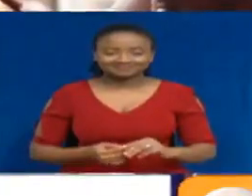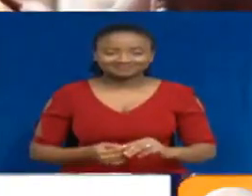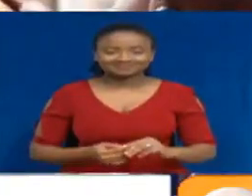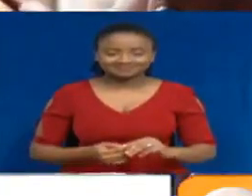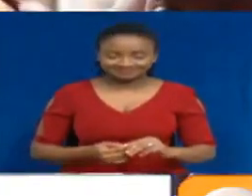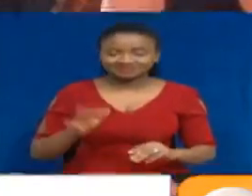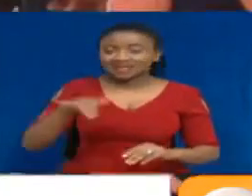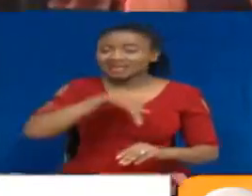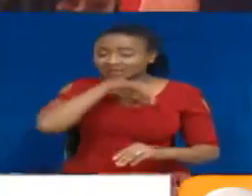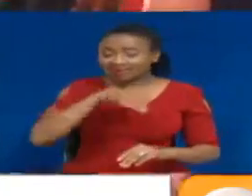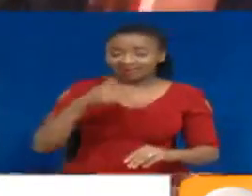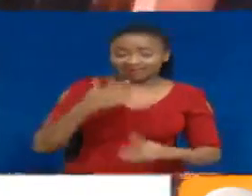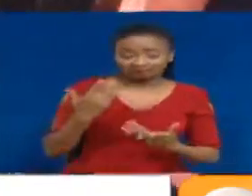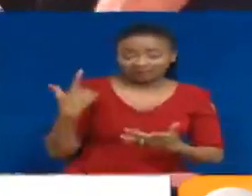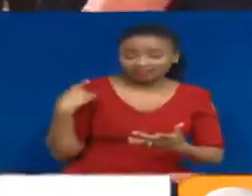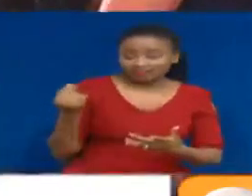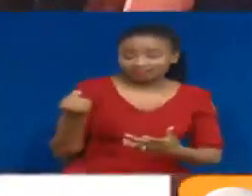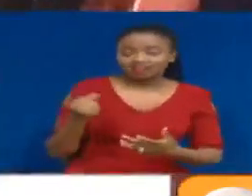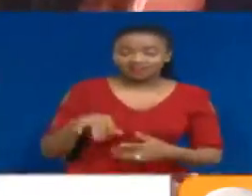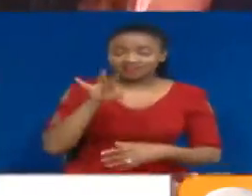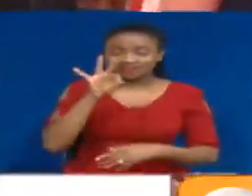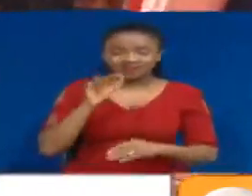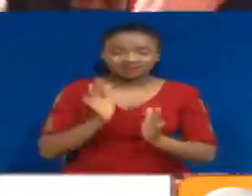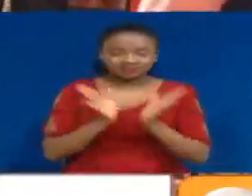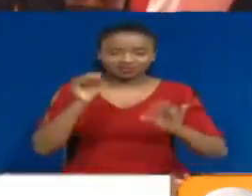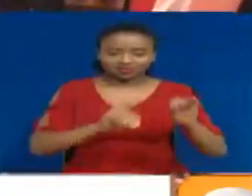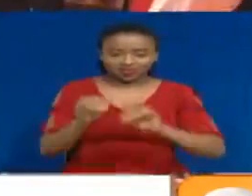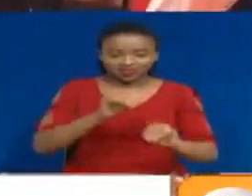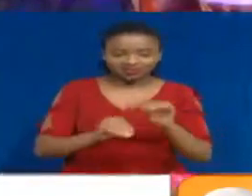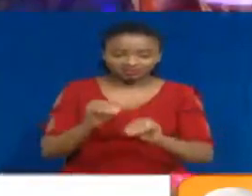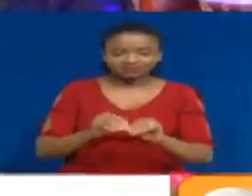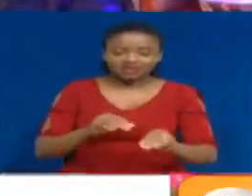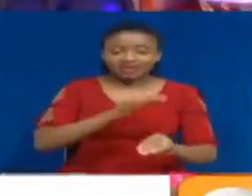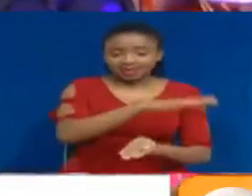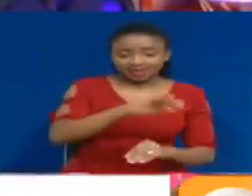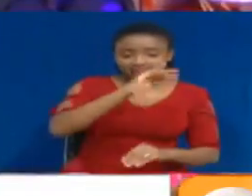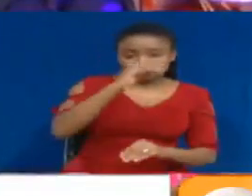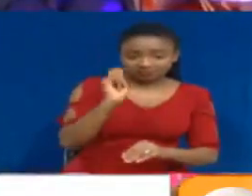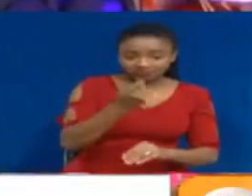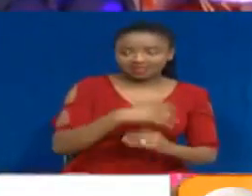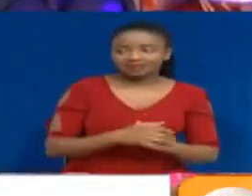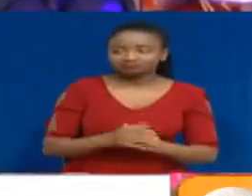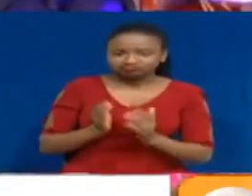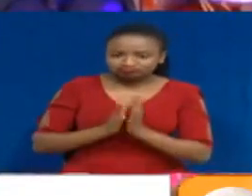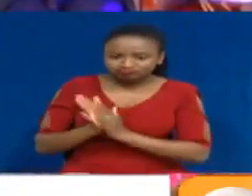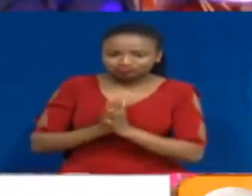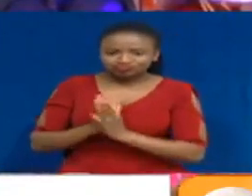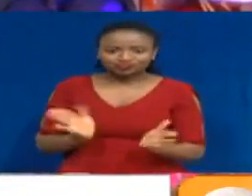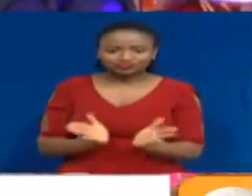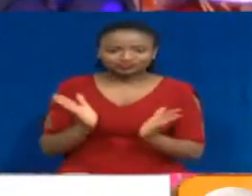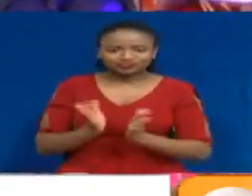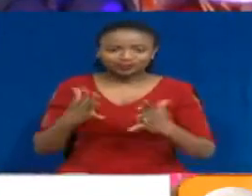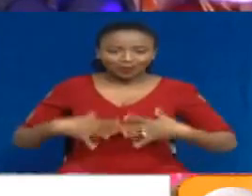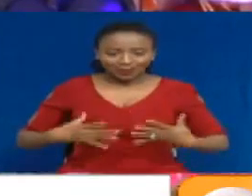Odinga has in the last three general elections been the Mount Kenya region's object of aggression, with mobilization in the presidential